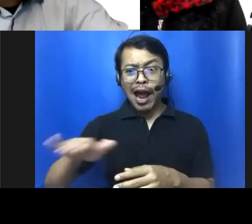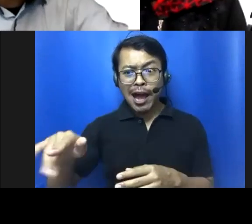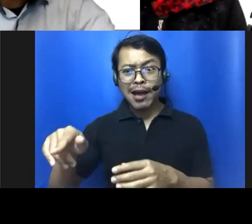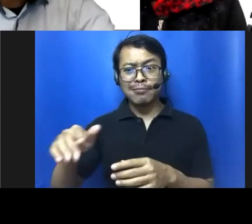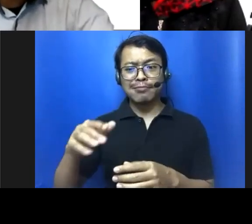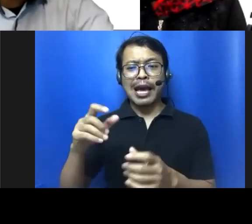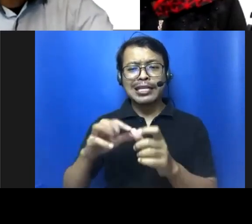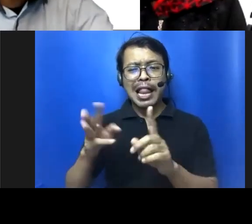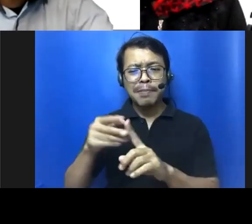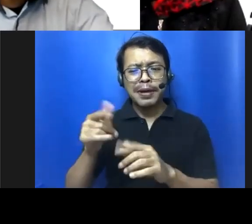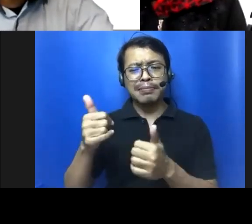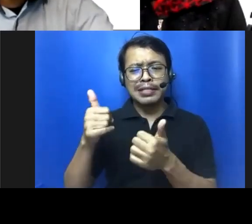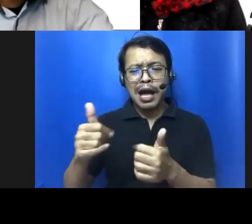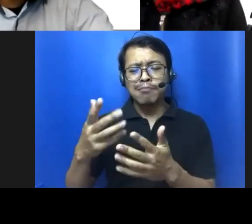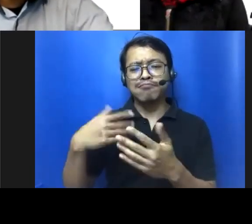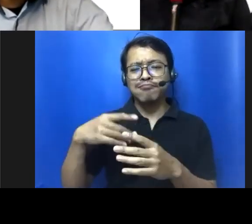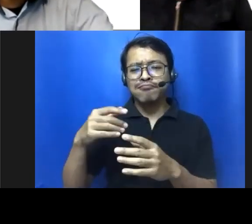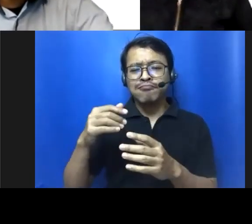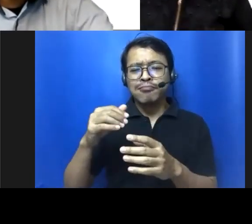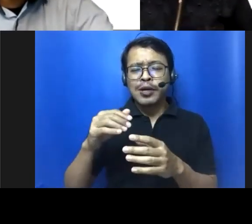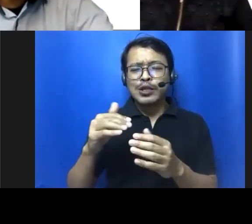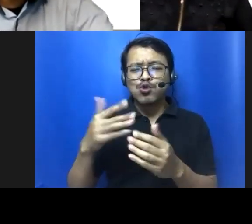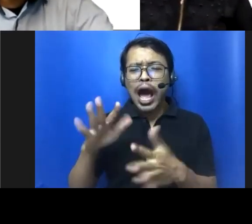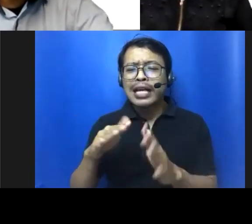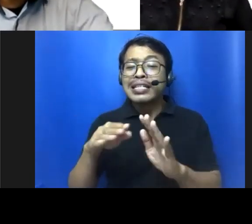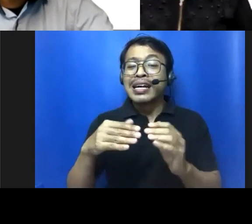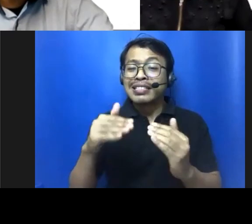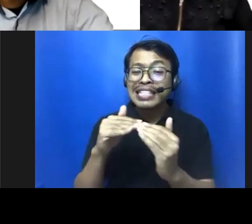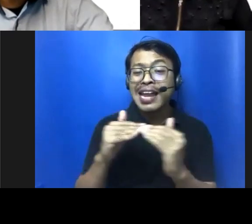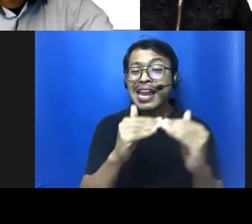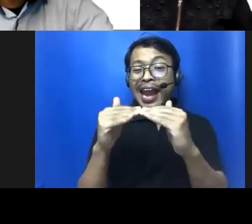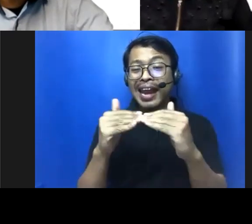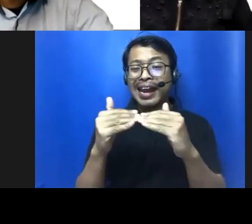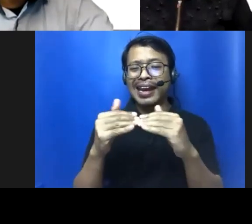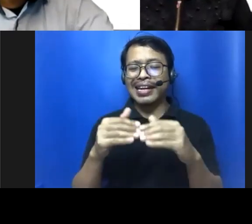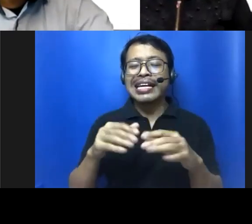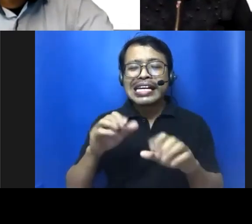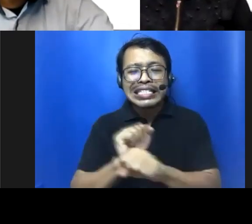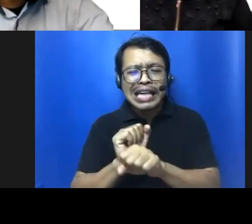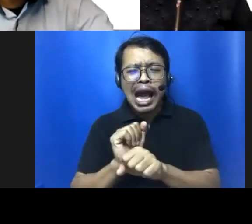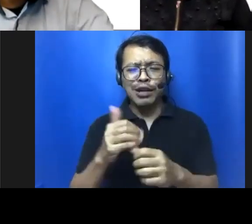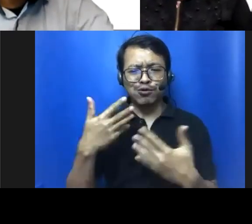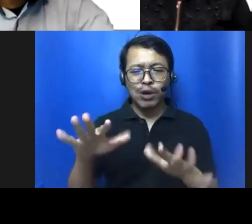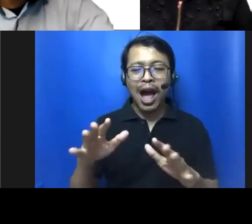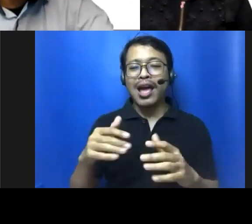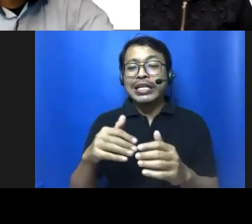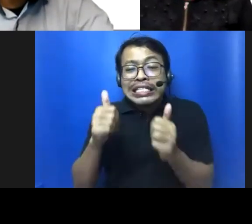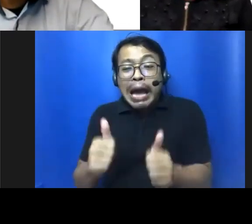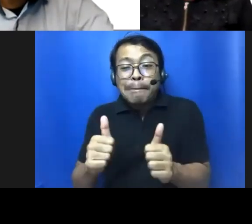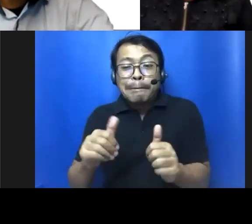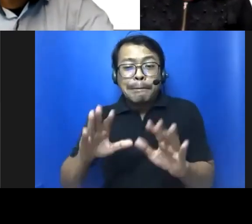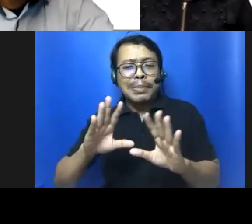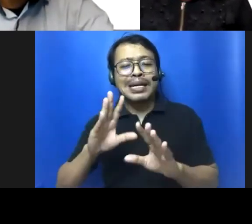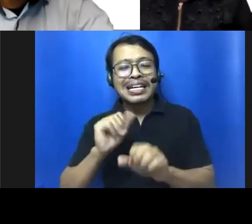standar kerja anak-anak penyandang disabilitas, nanti mereka akan mudah menyesuaikan diri dengan dunia